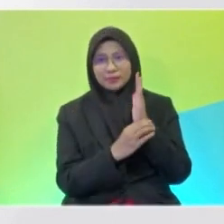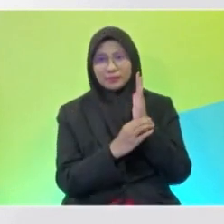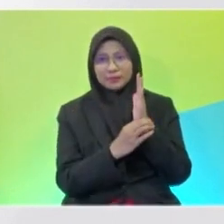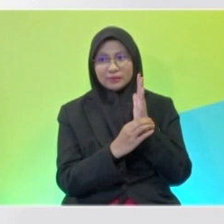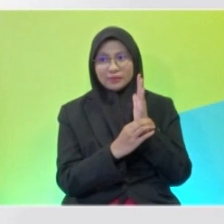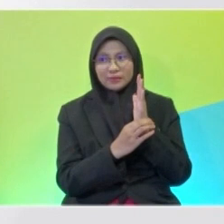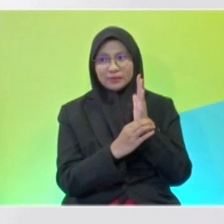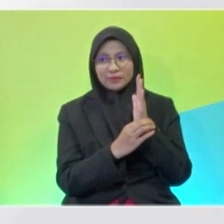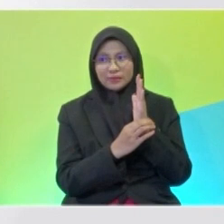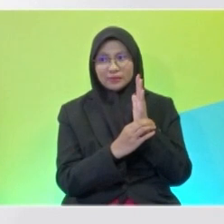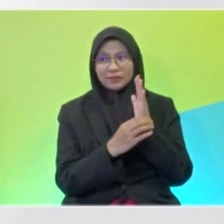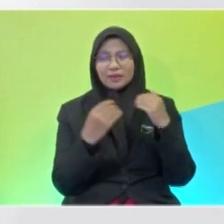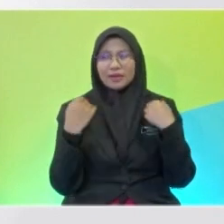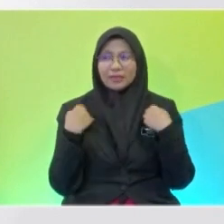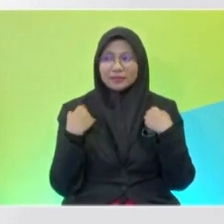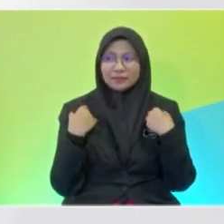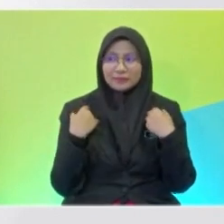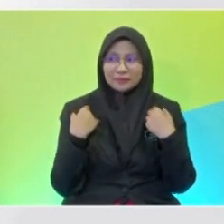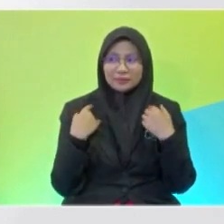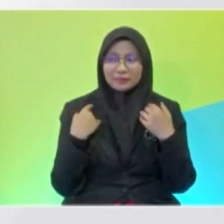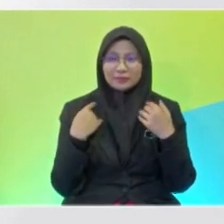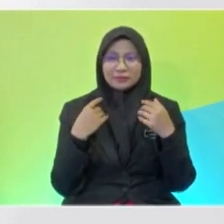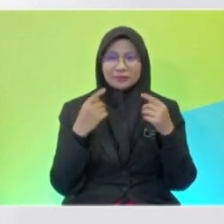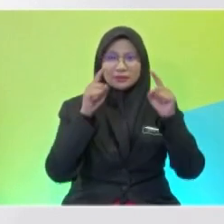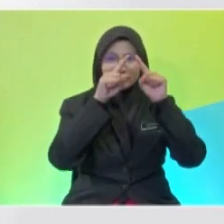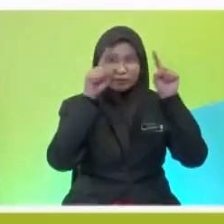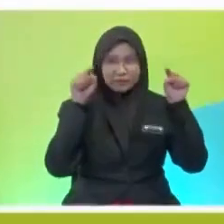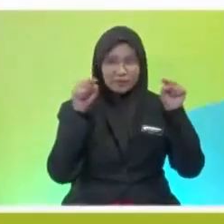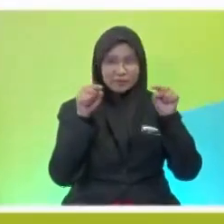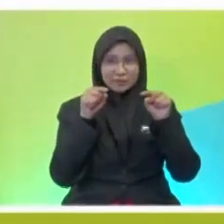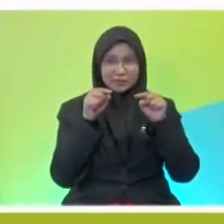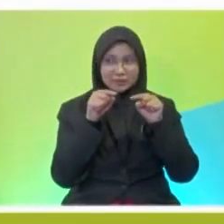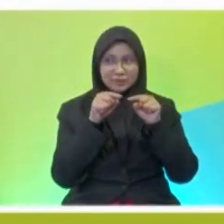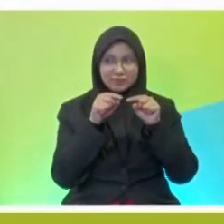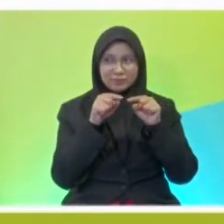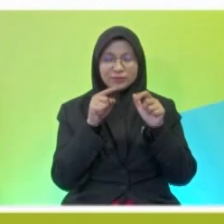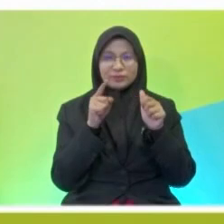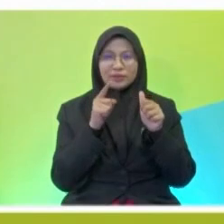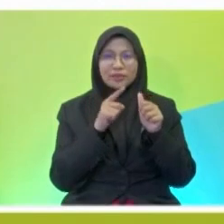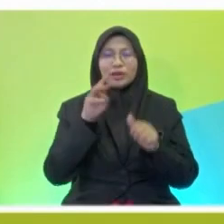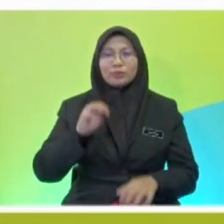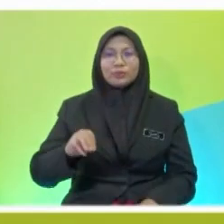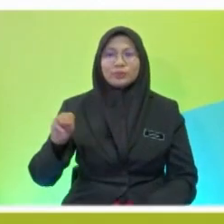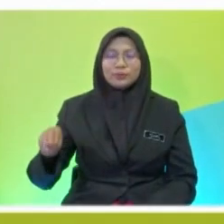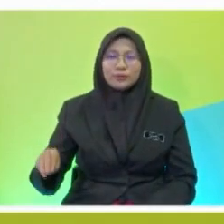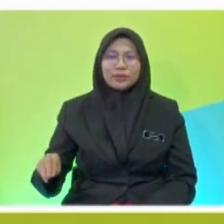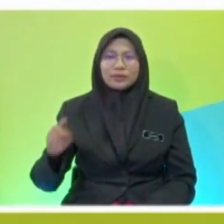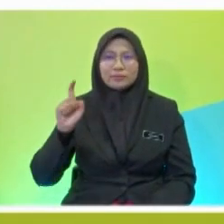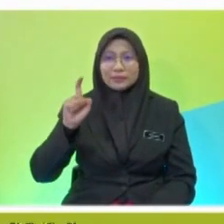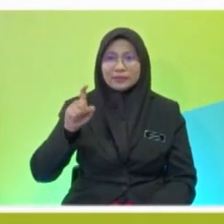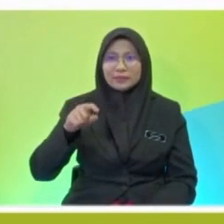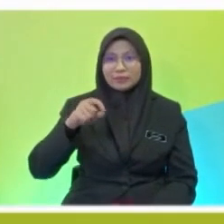nota di bagian sebelah gambar tersebut ialah perlu menuliskannya